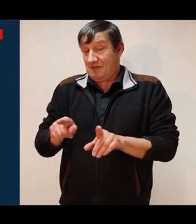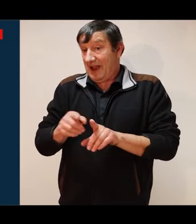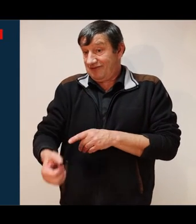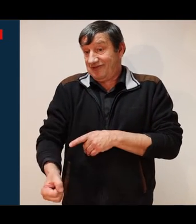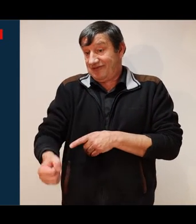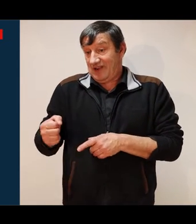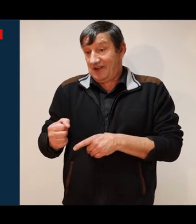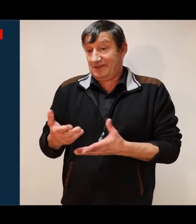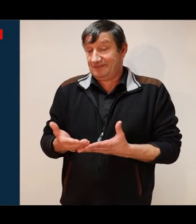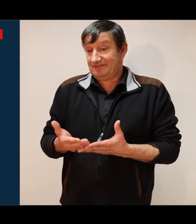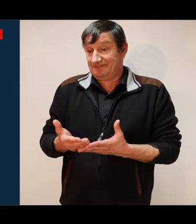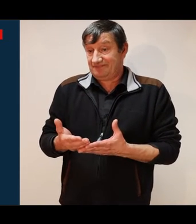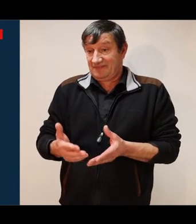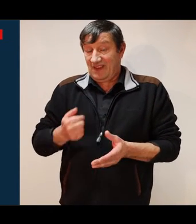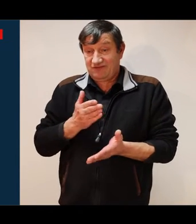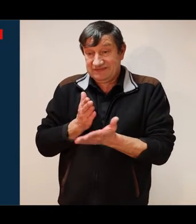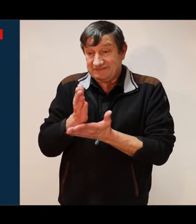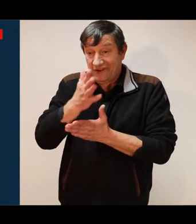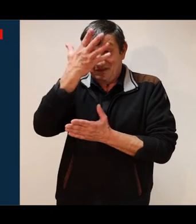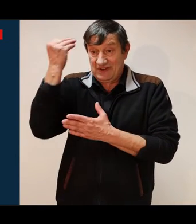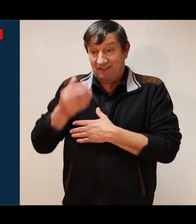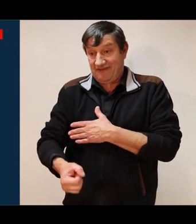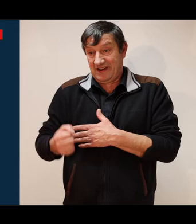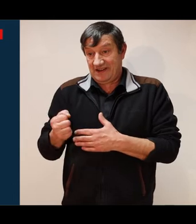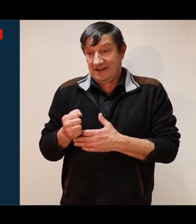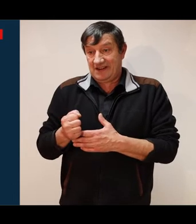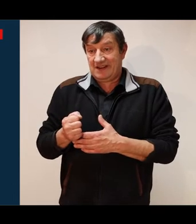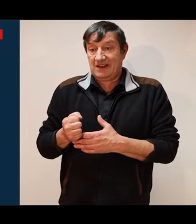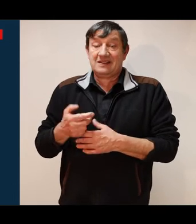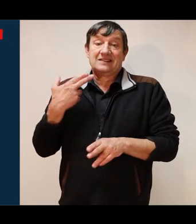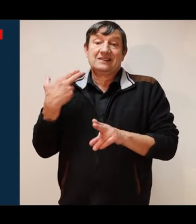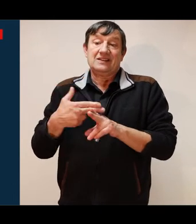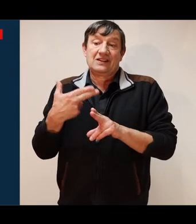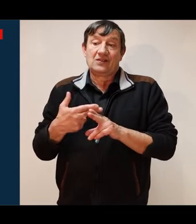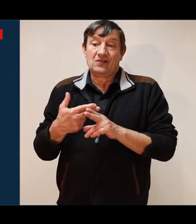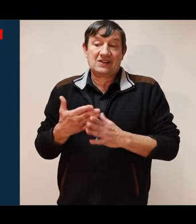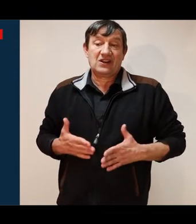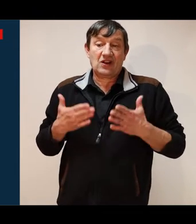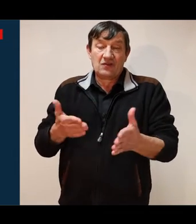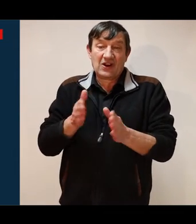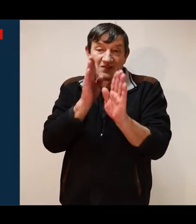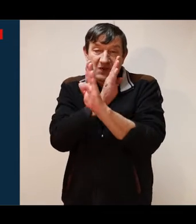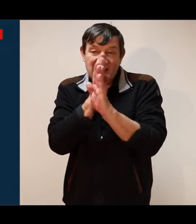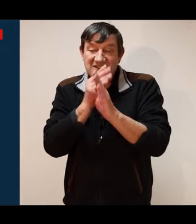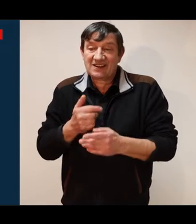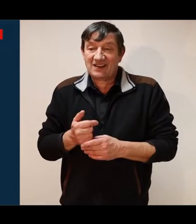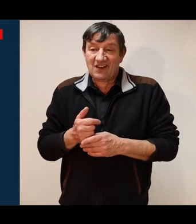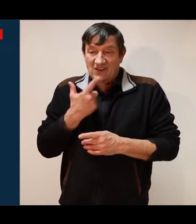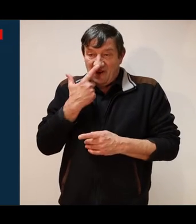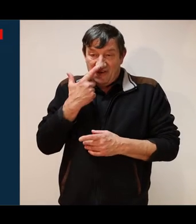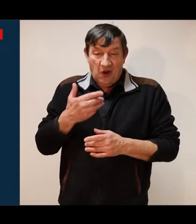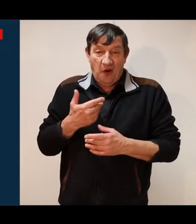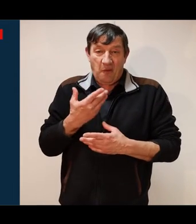frein à votre trajet professionnel, c'est ce que l'on va appeler des engagements cachés, des